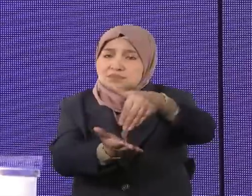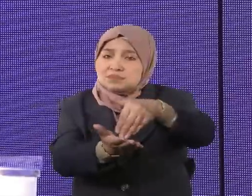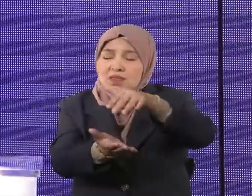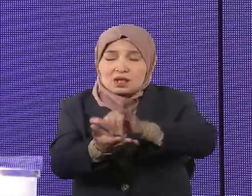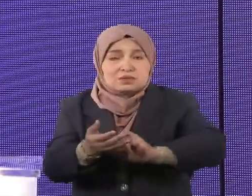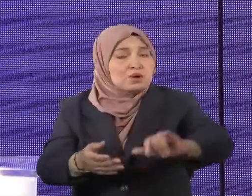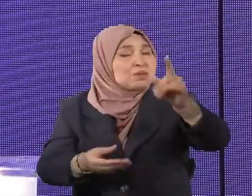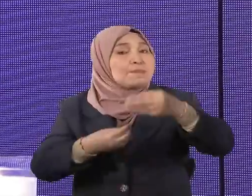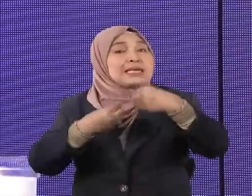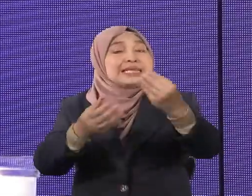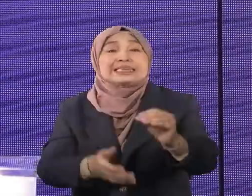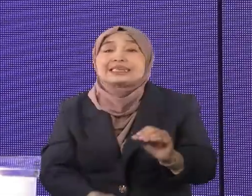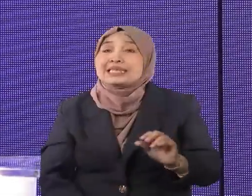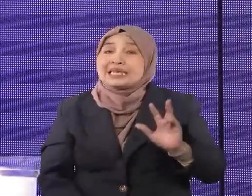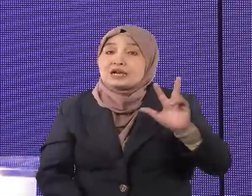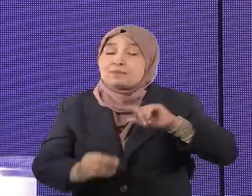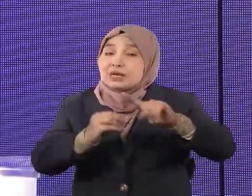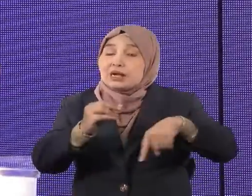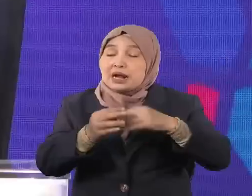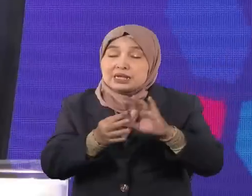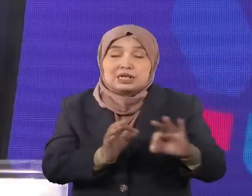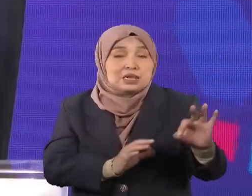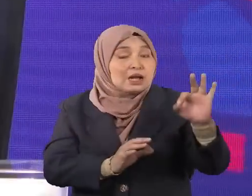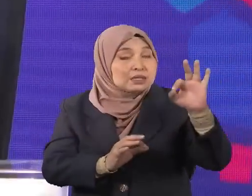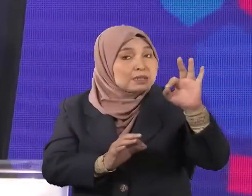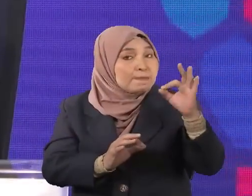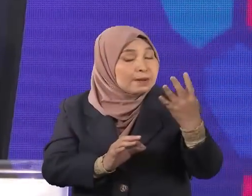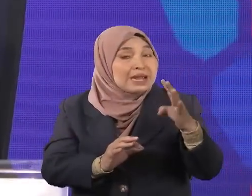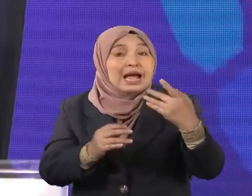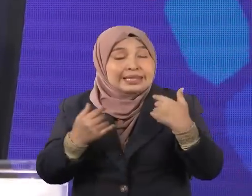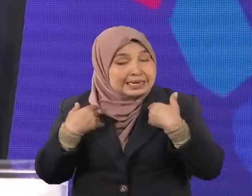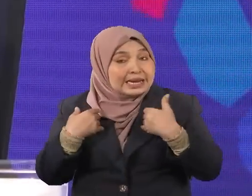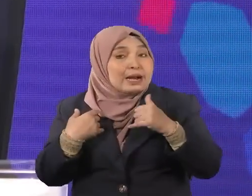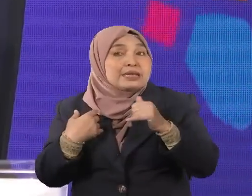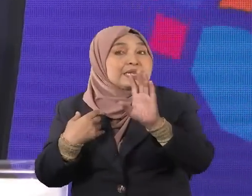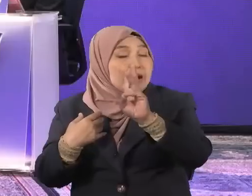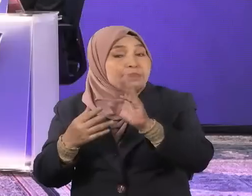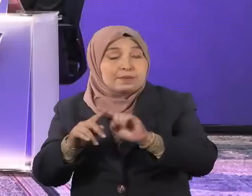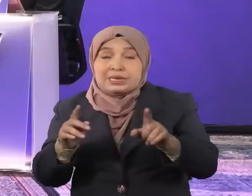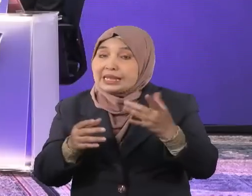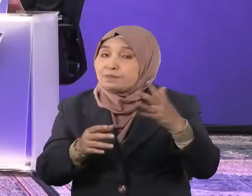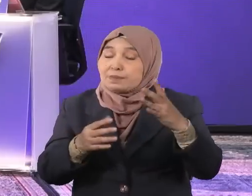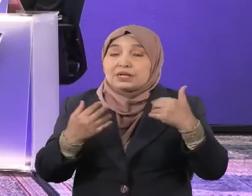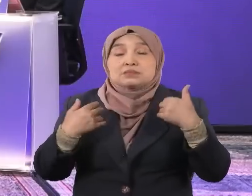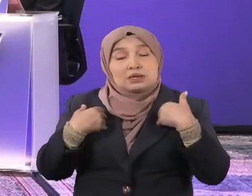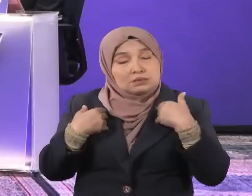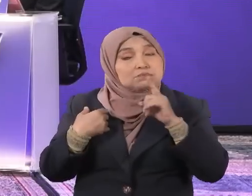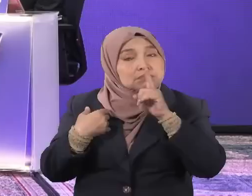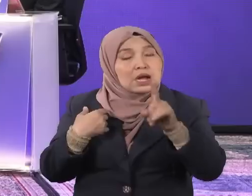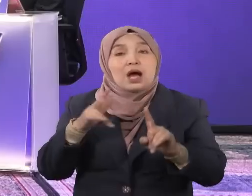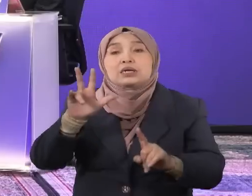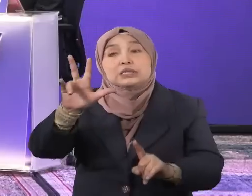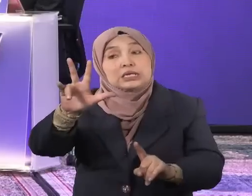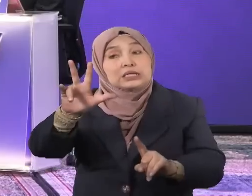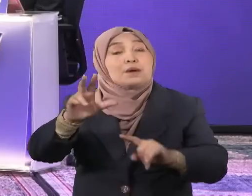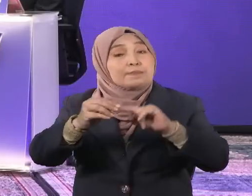beri tiga perkara ya. Kalau dalam ayat 14 ada enam Ustaznya, tetapi dalam ayat 15 ini sebenarnya ada tiga